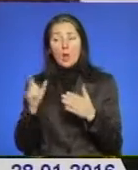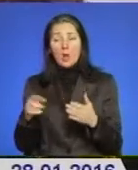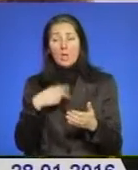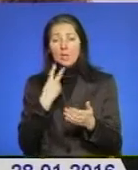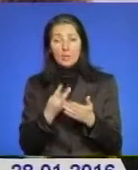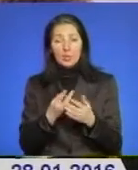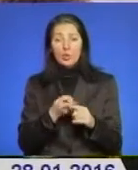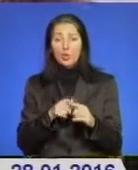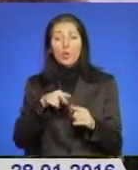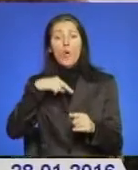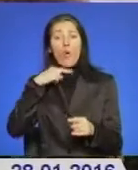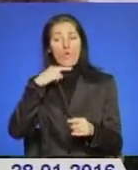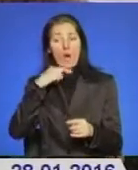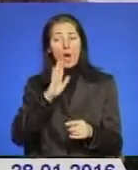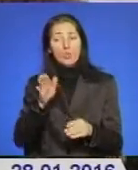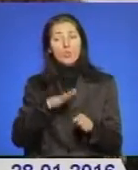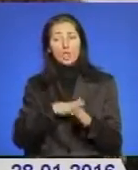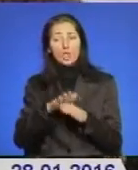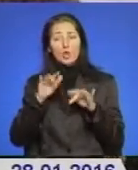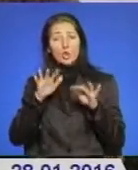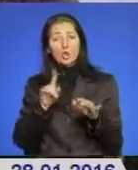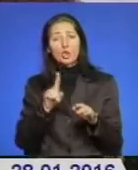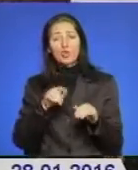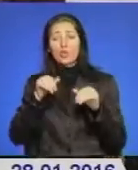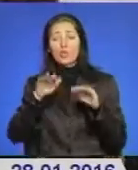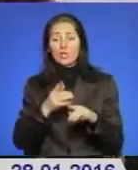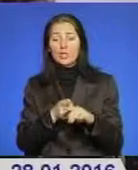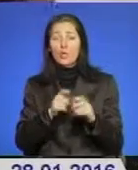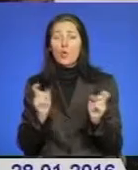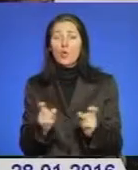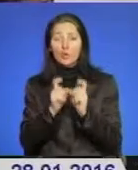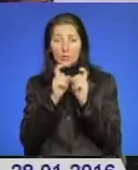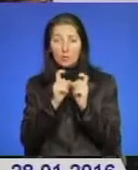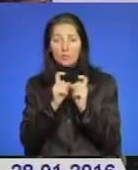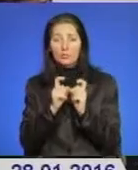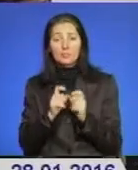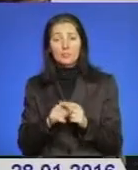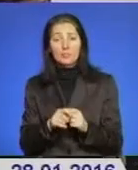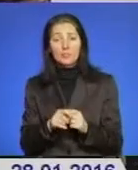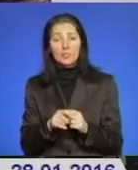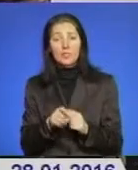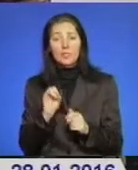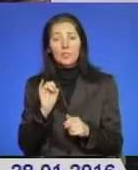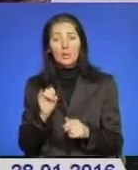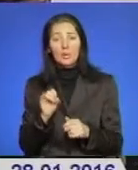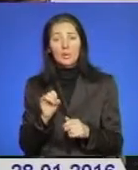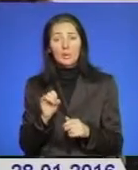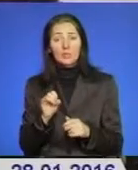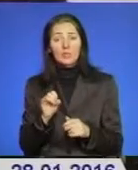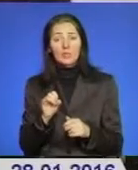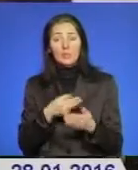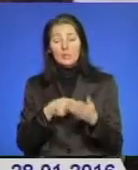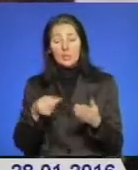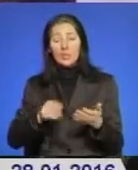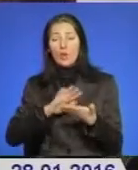до цього увагу, були здійснені заходи щодо вирішення цього конфлікту конструктивні і